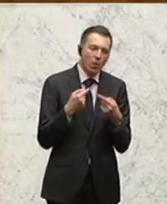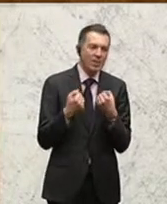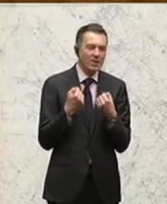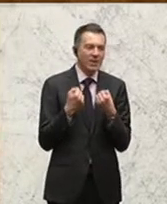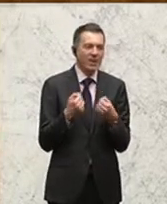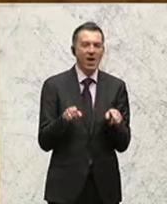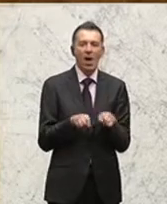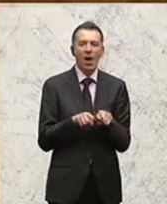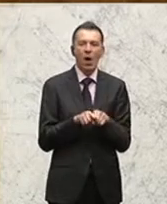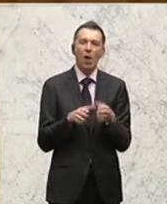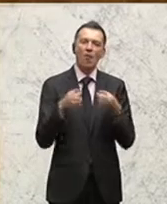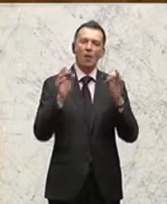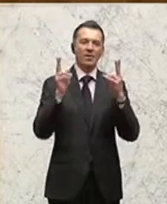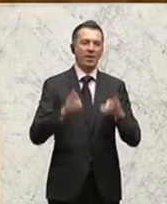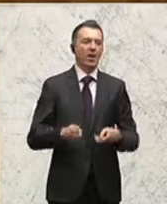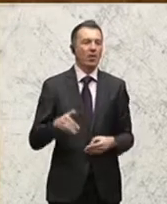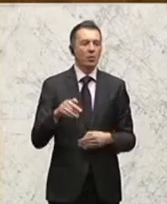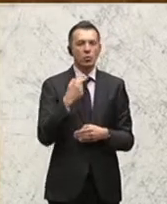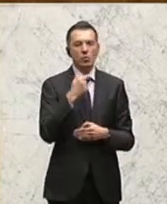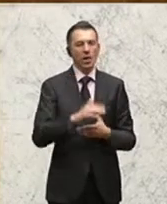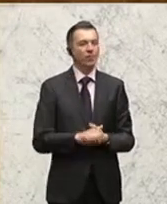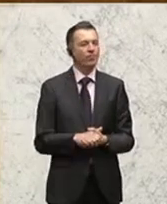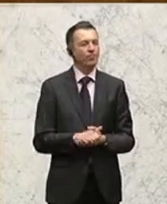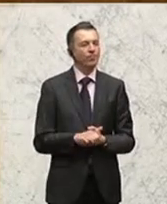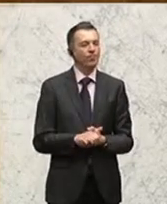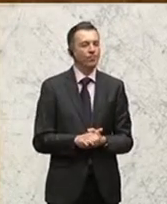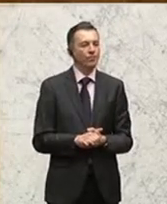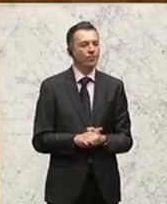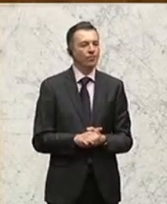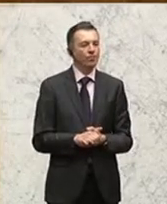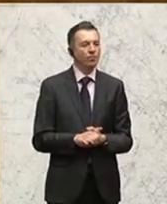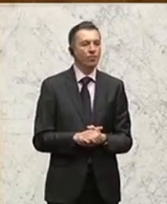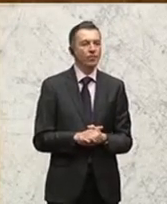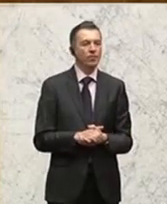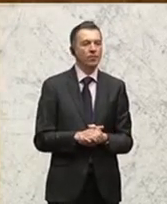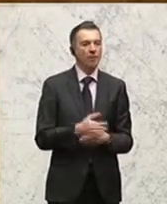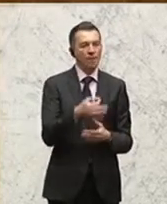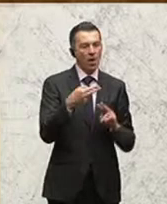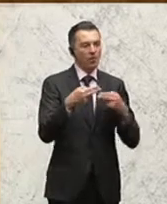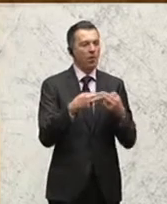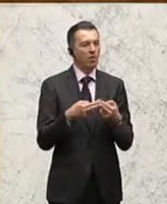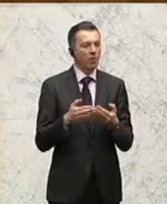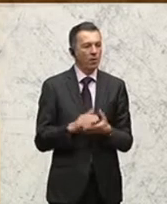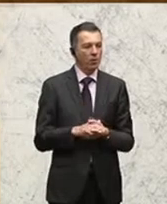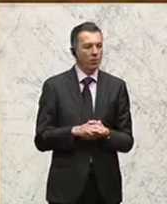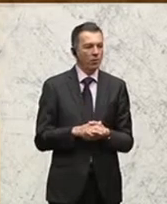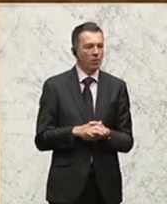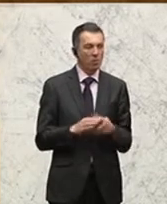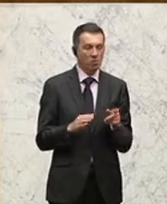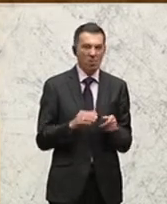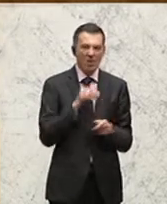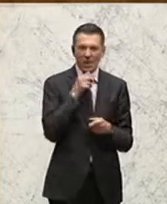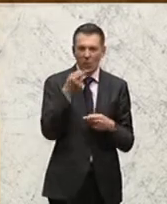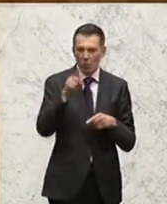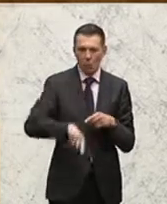sicher verbessern können. Man muss schon sagen, also die Beantwortung, die hier Gegenstand ist, ist in einer eher atypischen